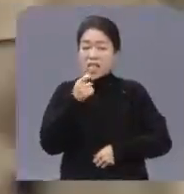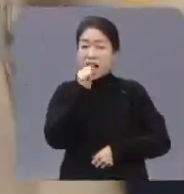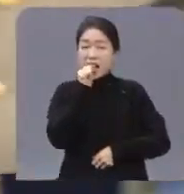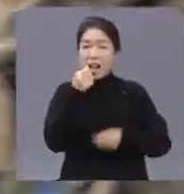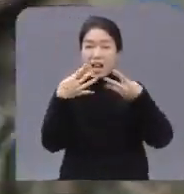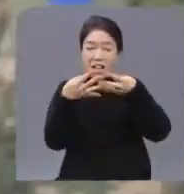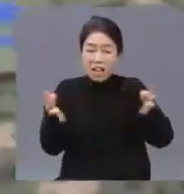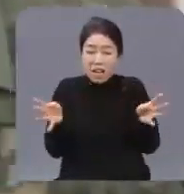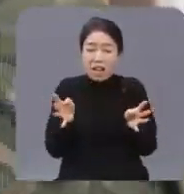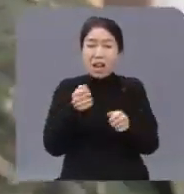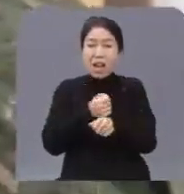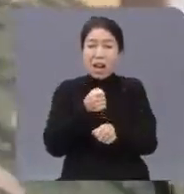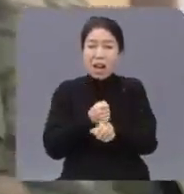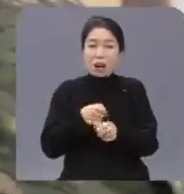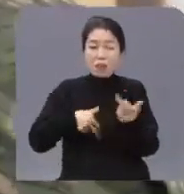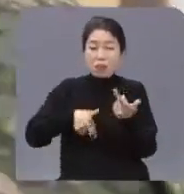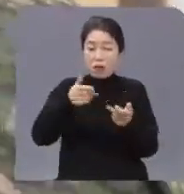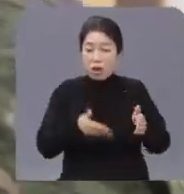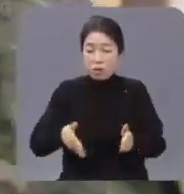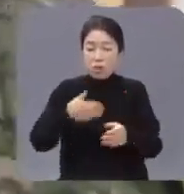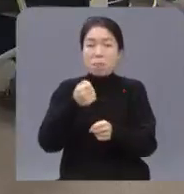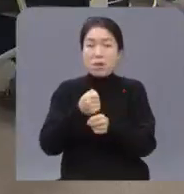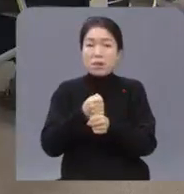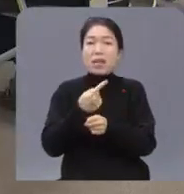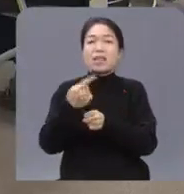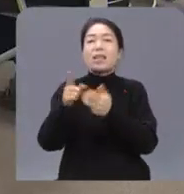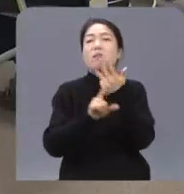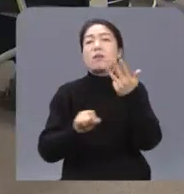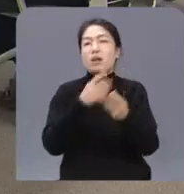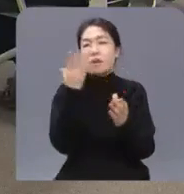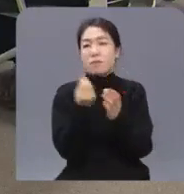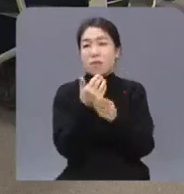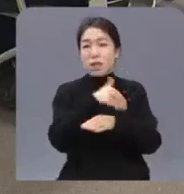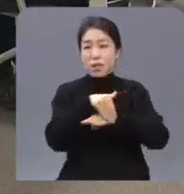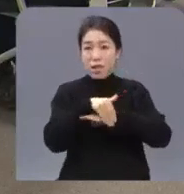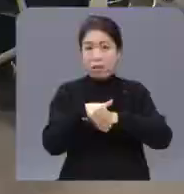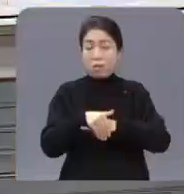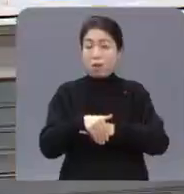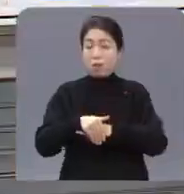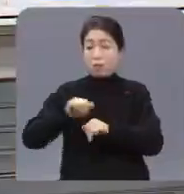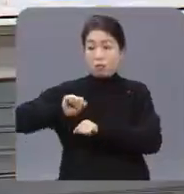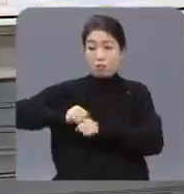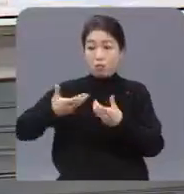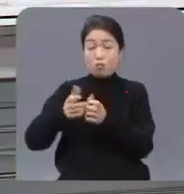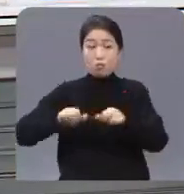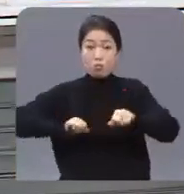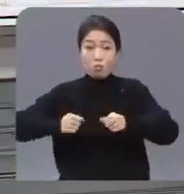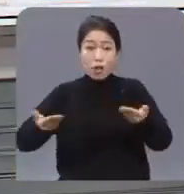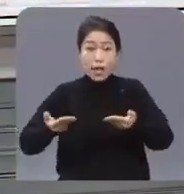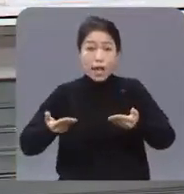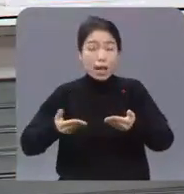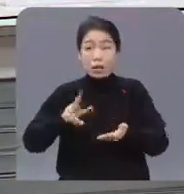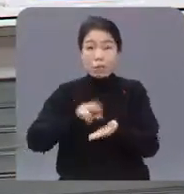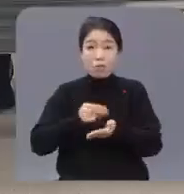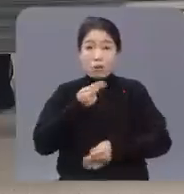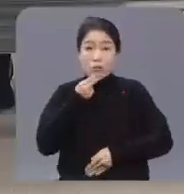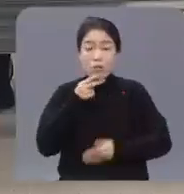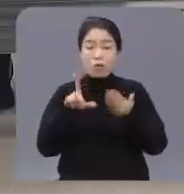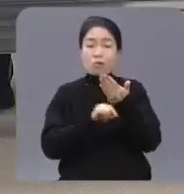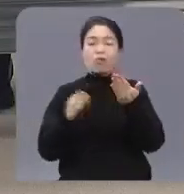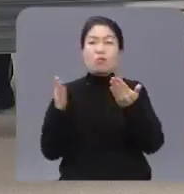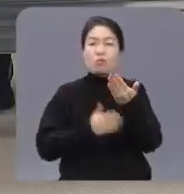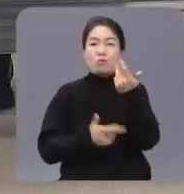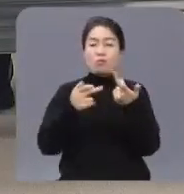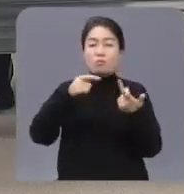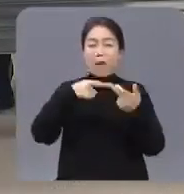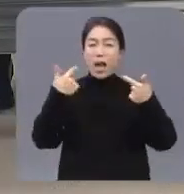설치를 내년 8월 마무리하기로 했습니다 관공포대 입문수행에 문제가 없는 한 9월부터는 인왕봉 등 정상부가